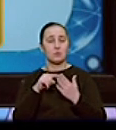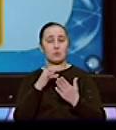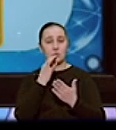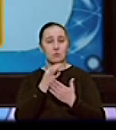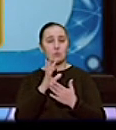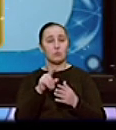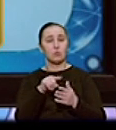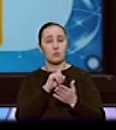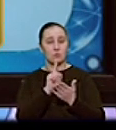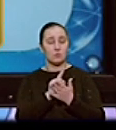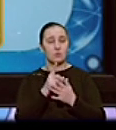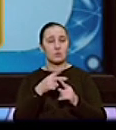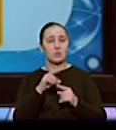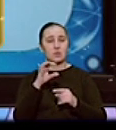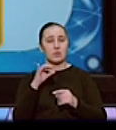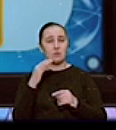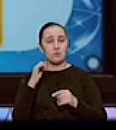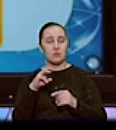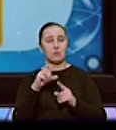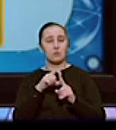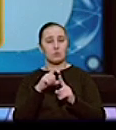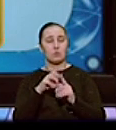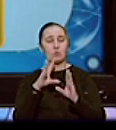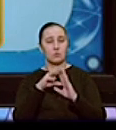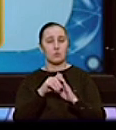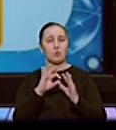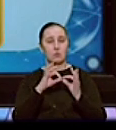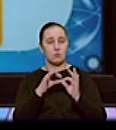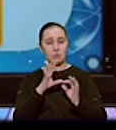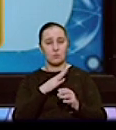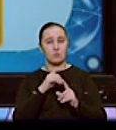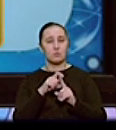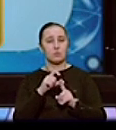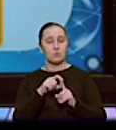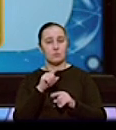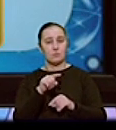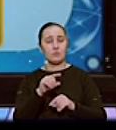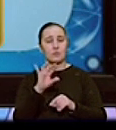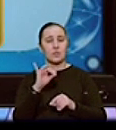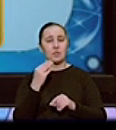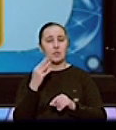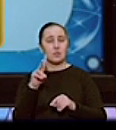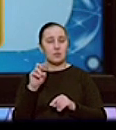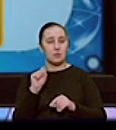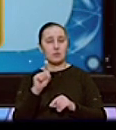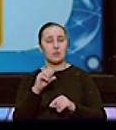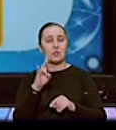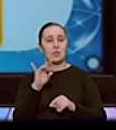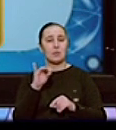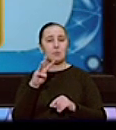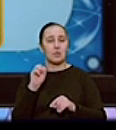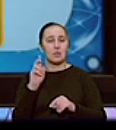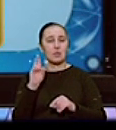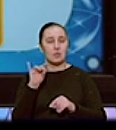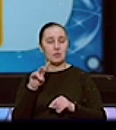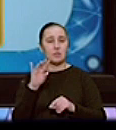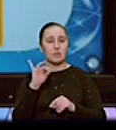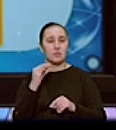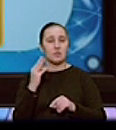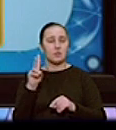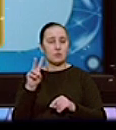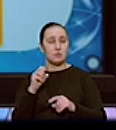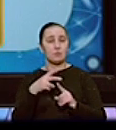bo'ladi? Bu albatta sifat so'z turkumiga oid bo'lgan so'zlar. Ishla. Nima qil?